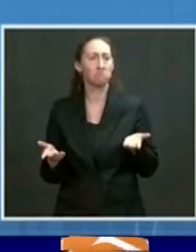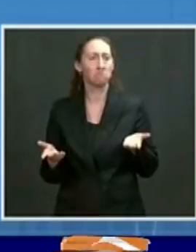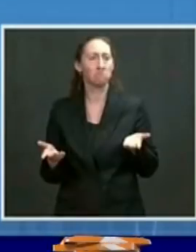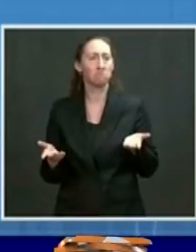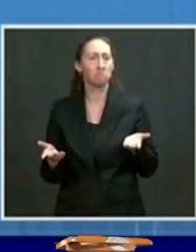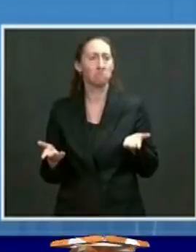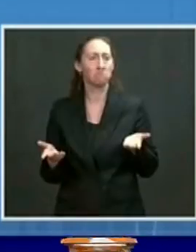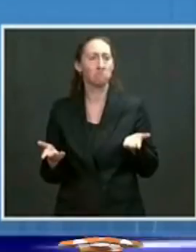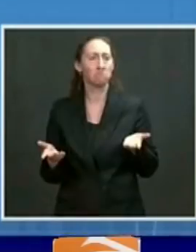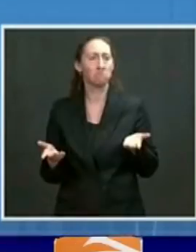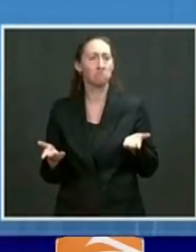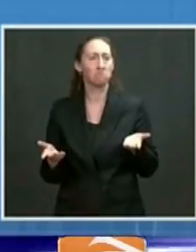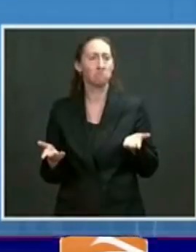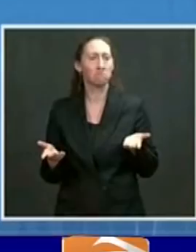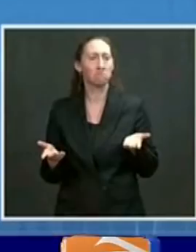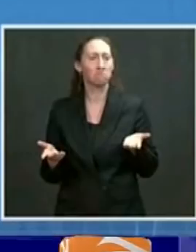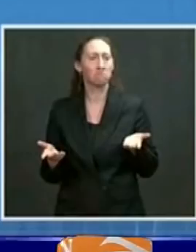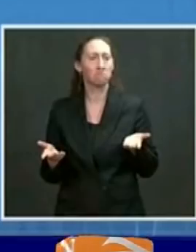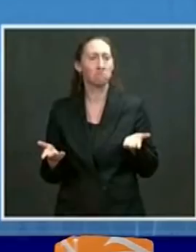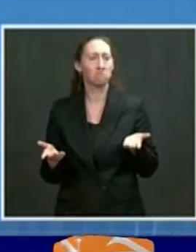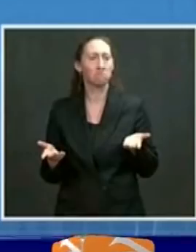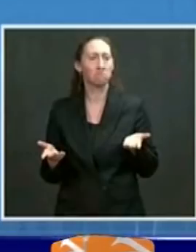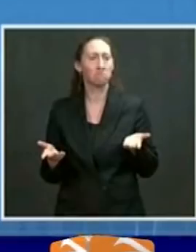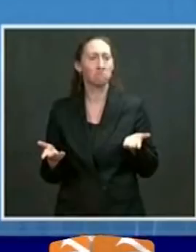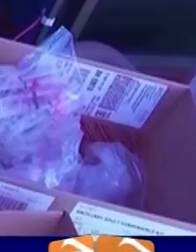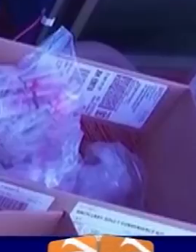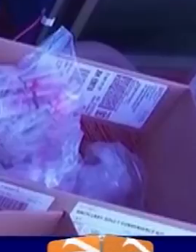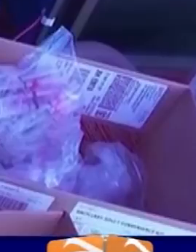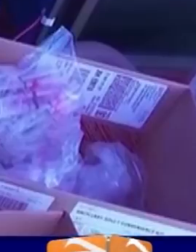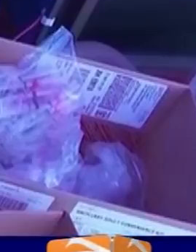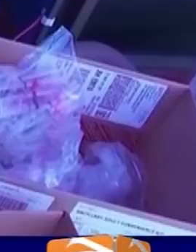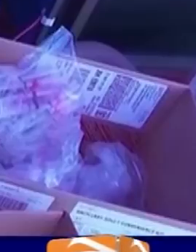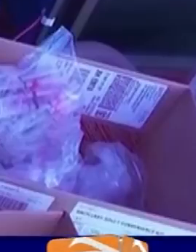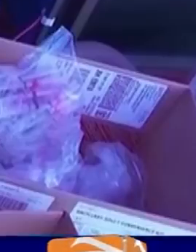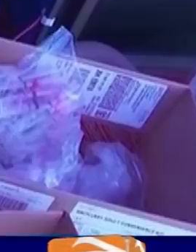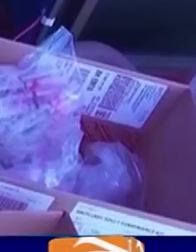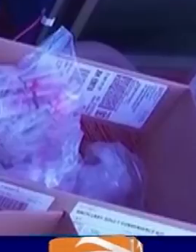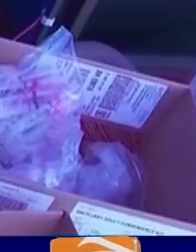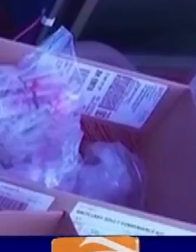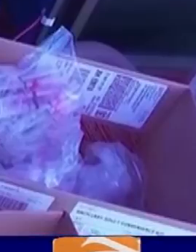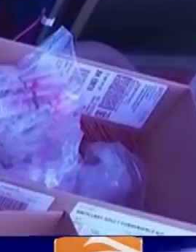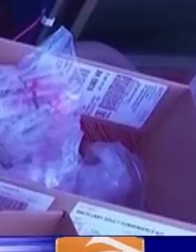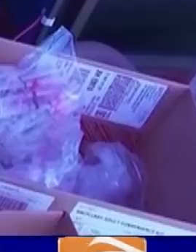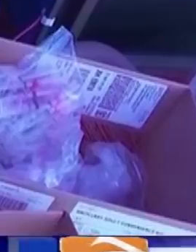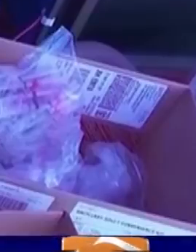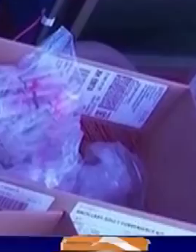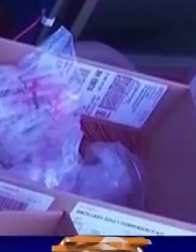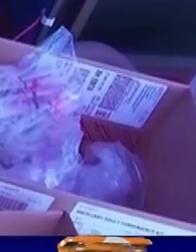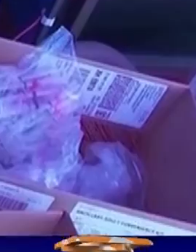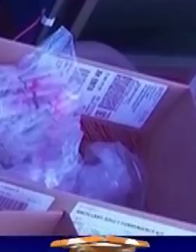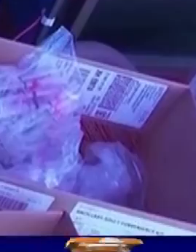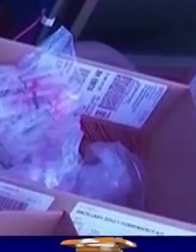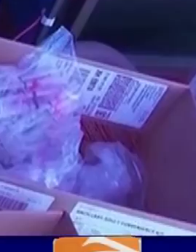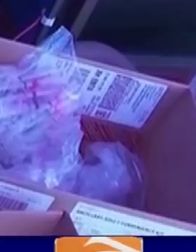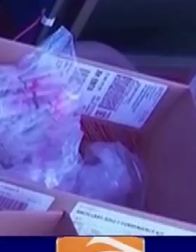हिदायत जारी। वैक्सीन लगवाने वालों को रश वाले मकामात, जहाज, बस, रेल के सफर, एयरपोर्ट्स, अस्पताल, बस स्टेशन पर मास्क पहनना